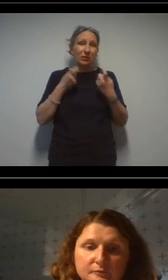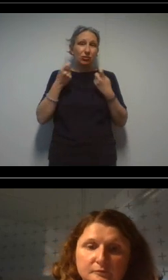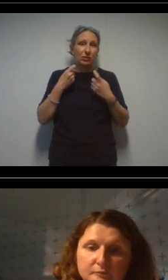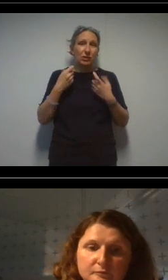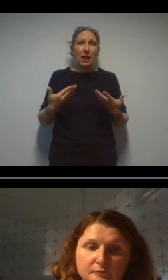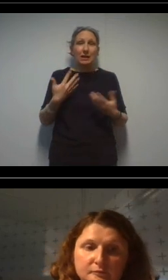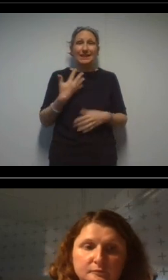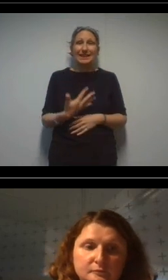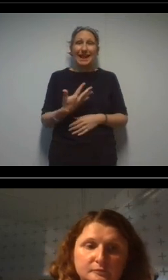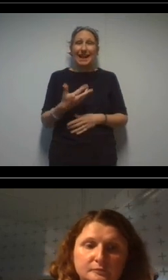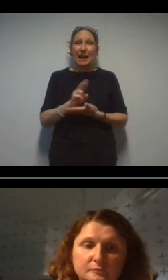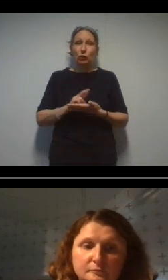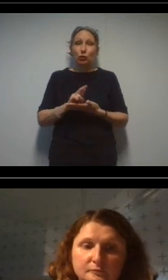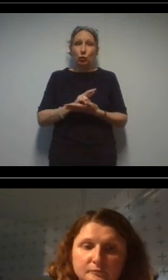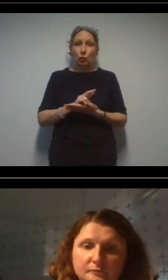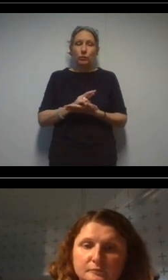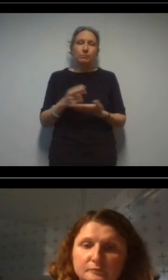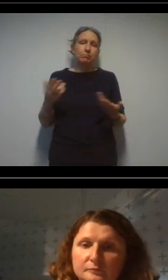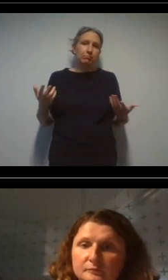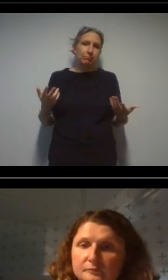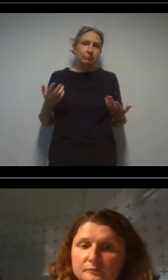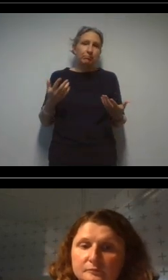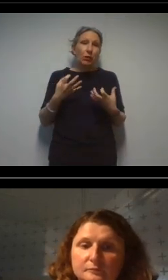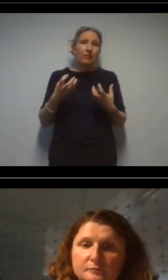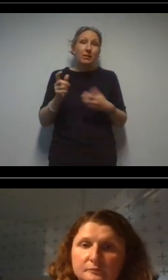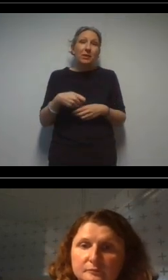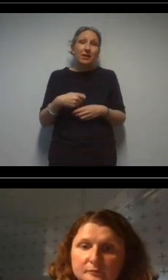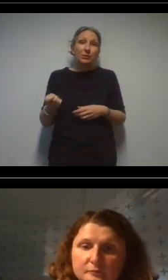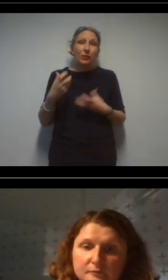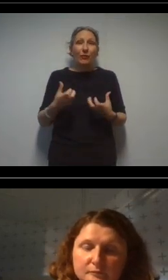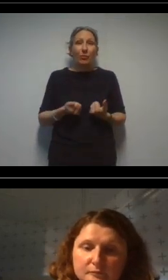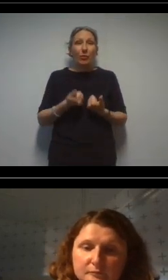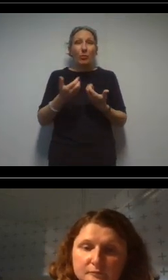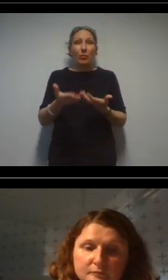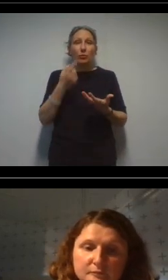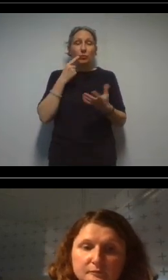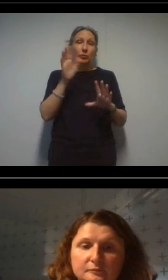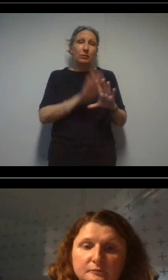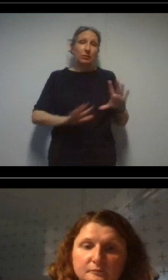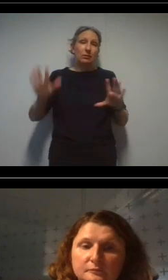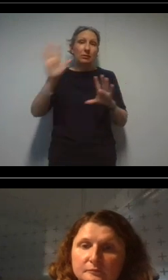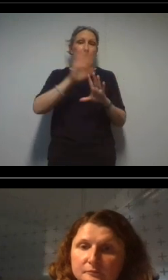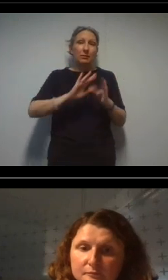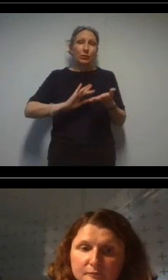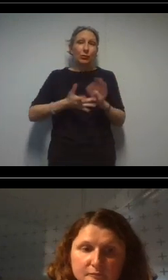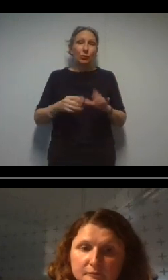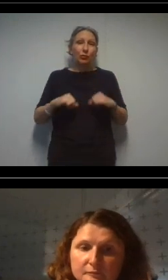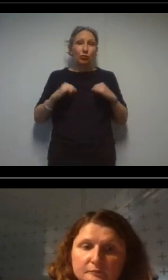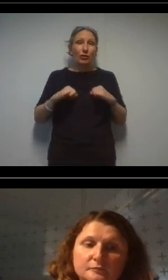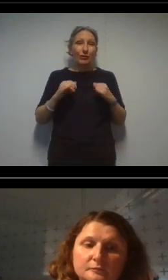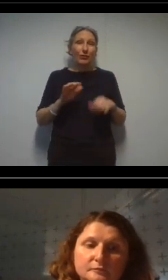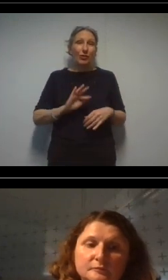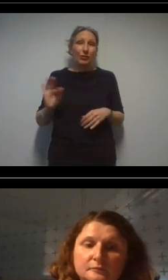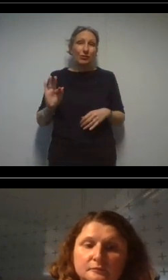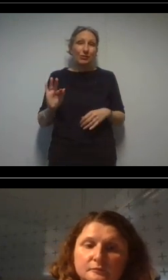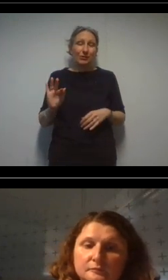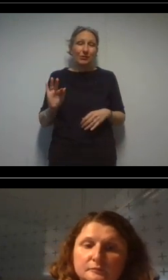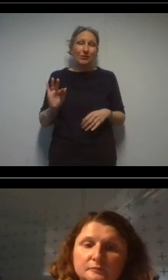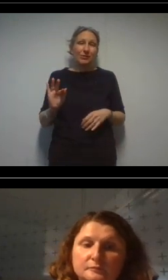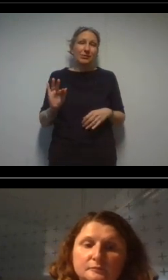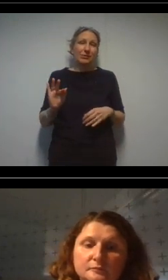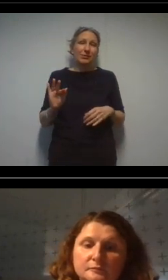On aimerait évidemment pouvoir offrir notre dispositif à l'ensemble des jeunes en France et d'aller